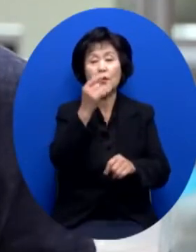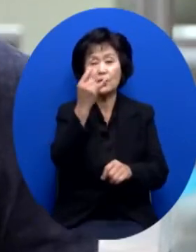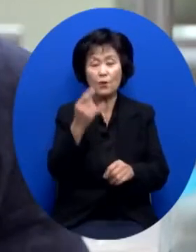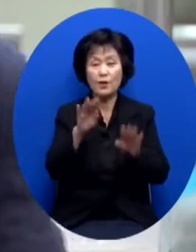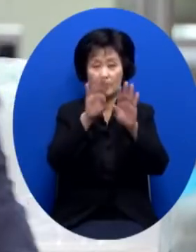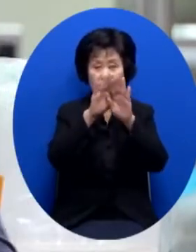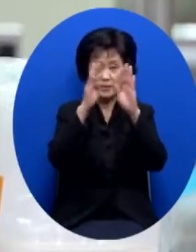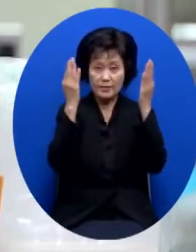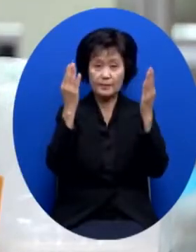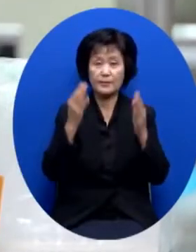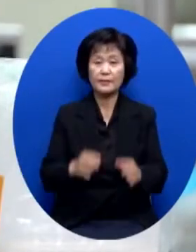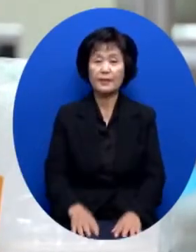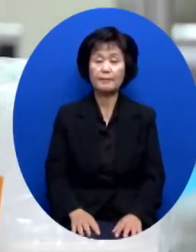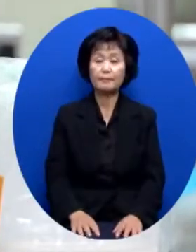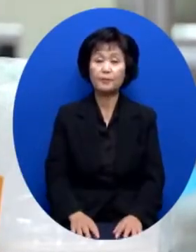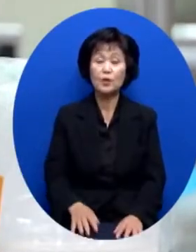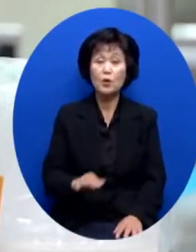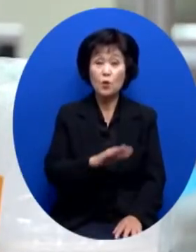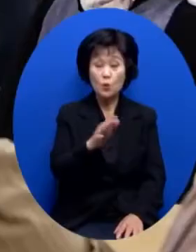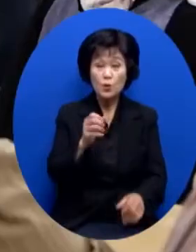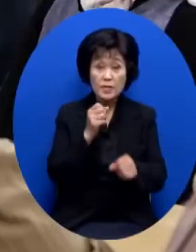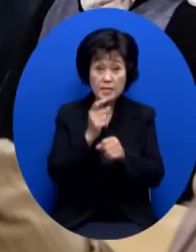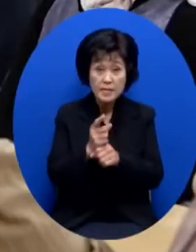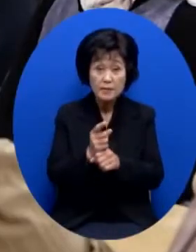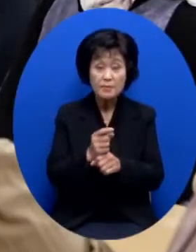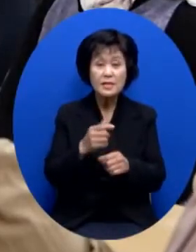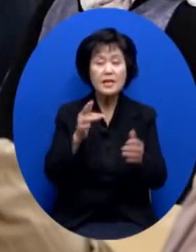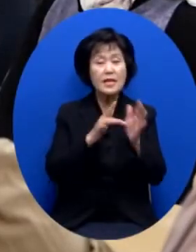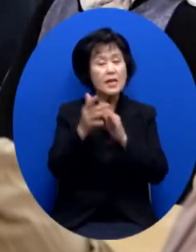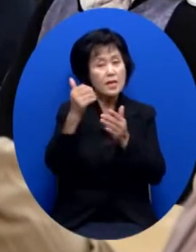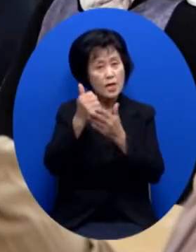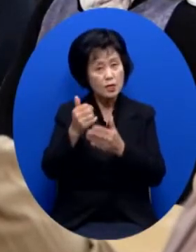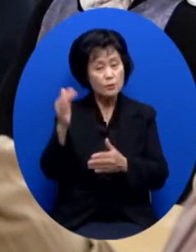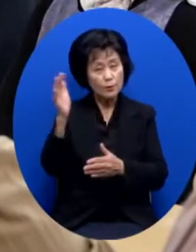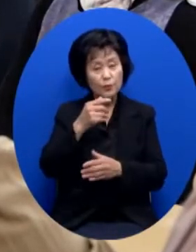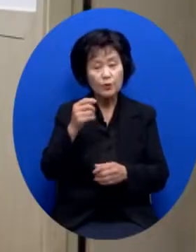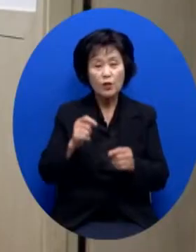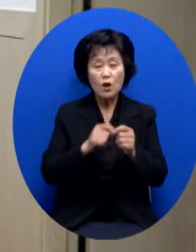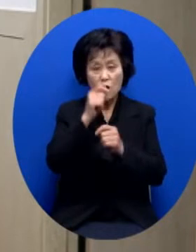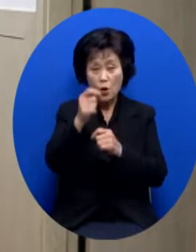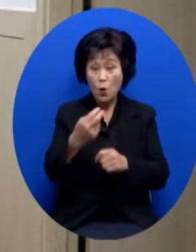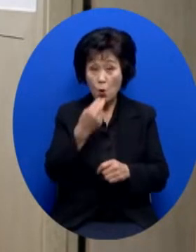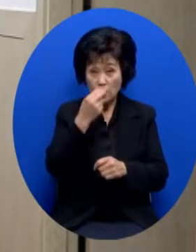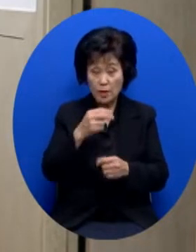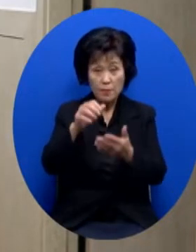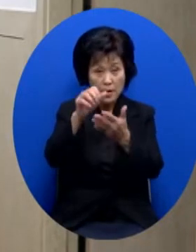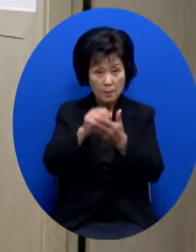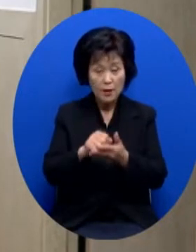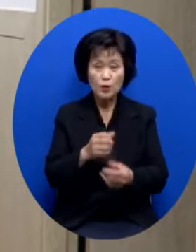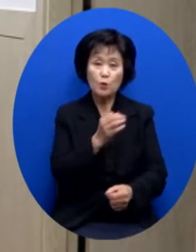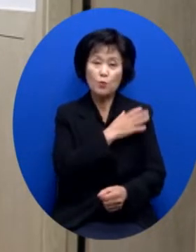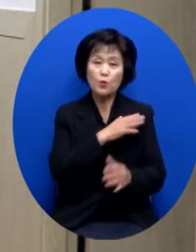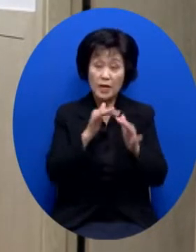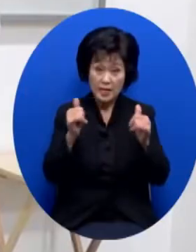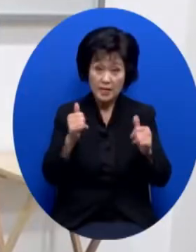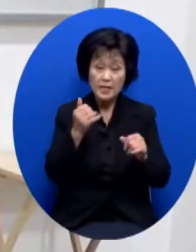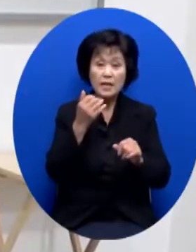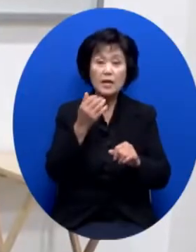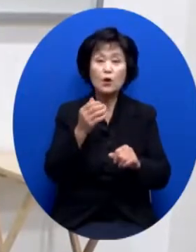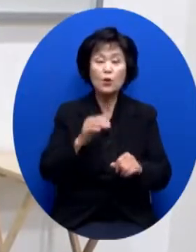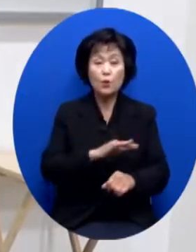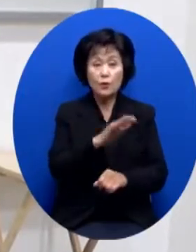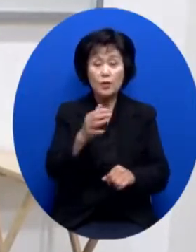양동제일교회 곽군용 목사는 우리는 이미 예수님의 영생을 받은 부유한 자들로 이제는 받은 복을 나눠야 할 때라고